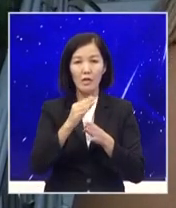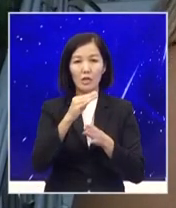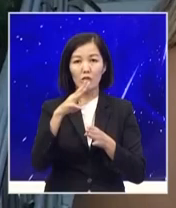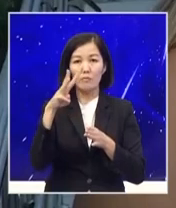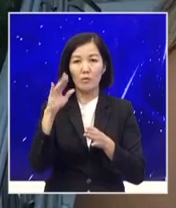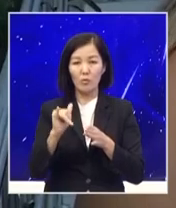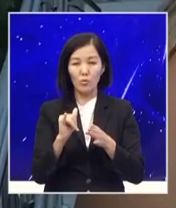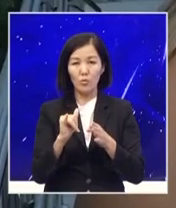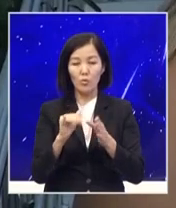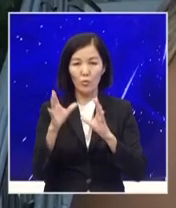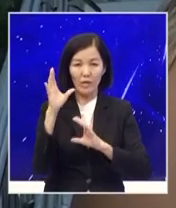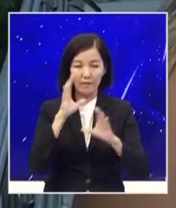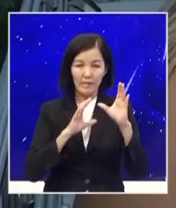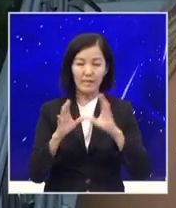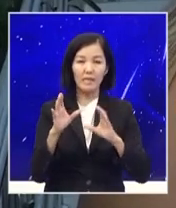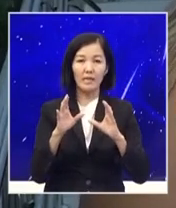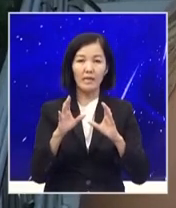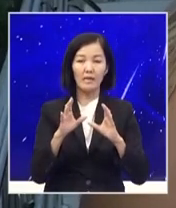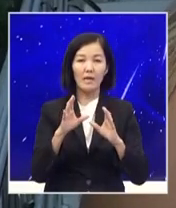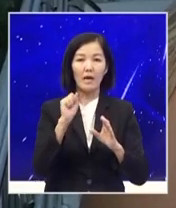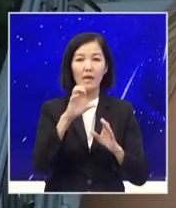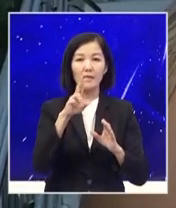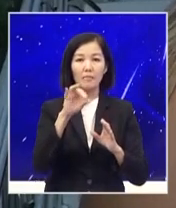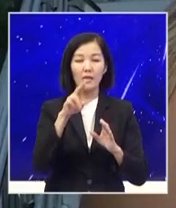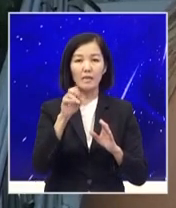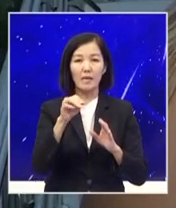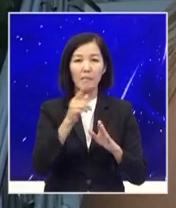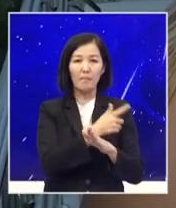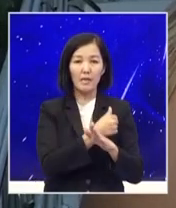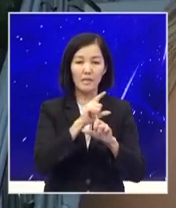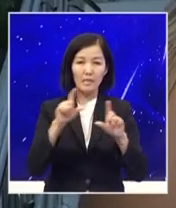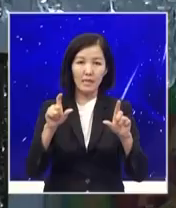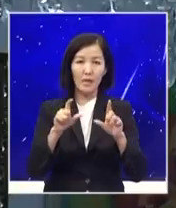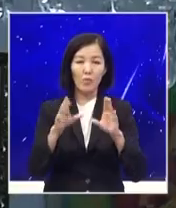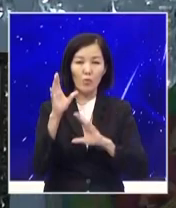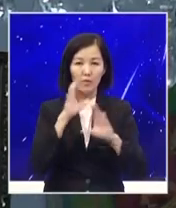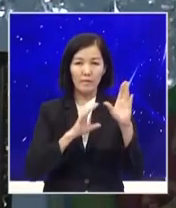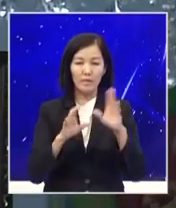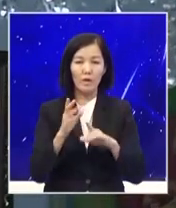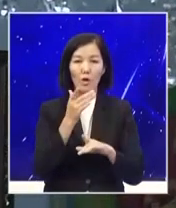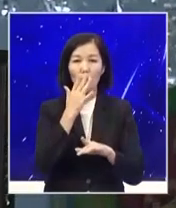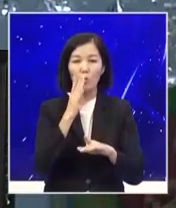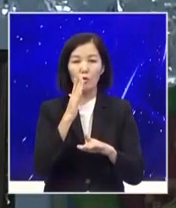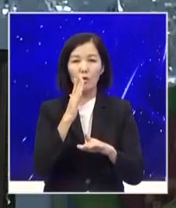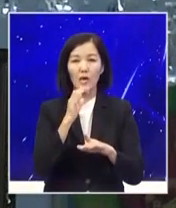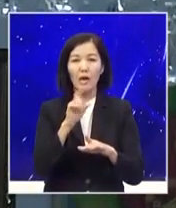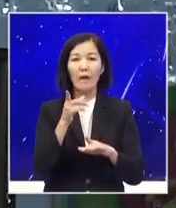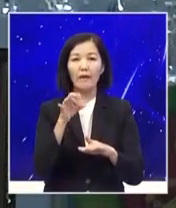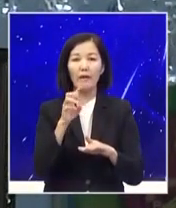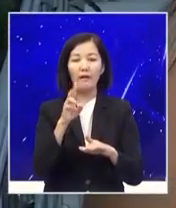атына Жетісу университетіне, Асфендияров атындағы медициналық университетке, ұлттық аграрлық